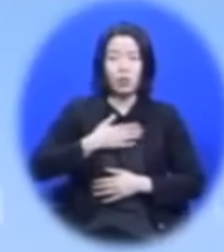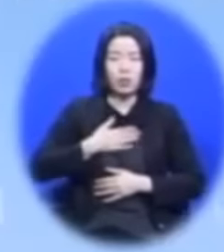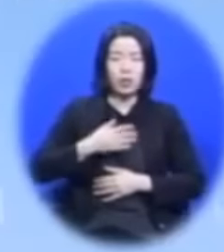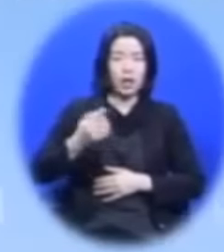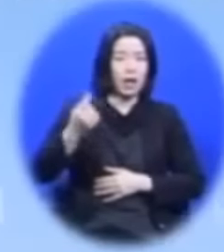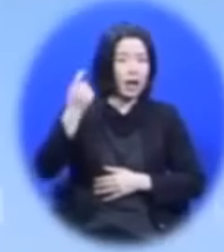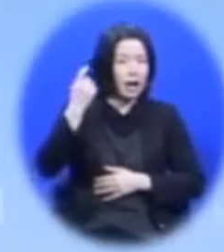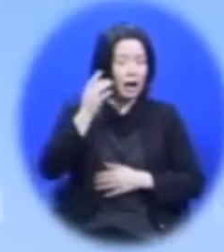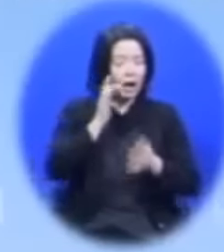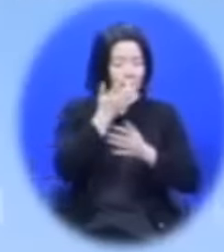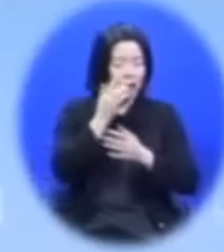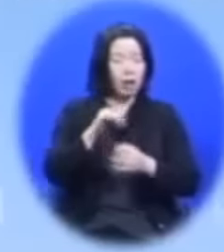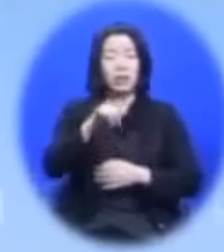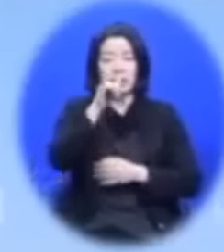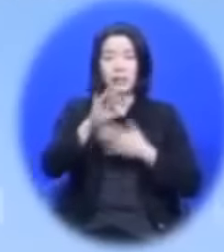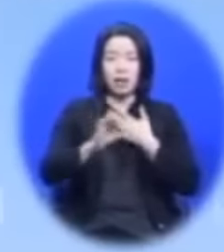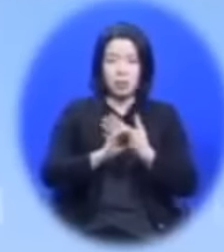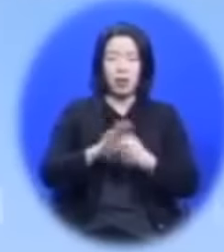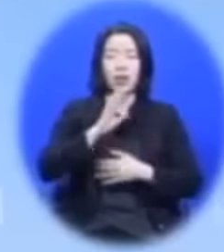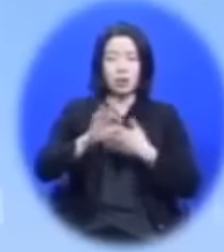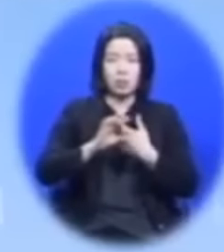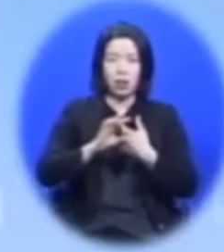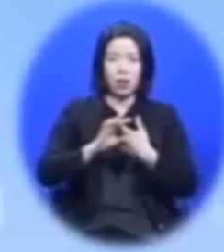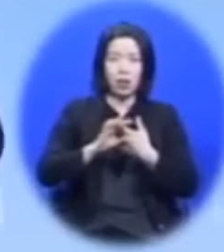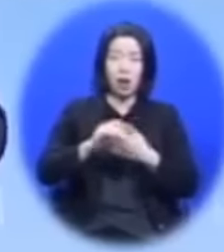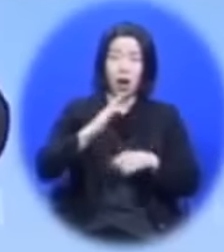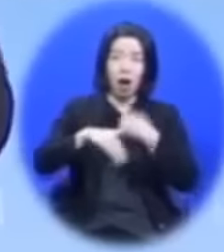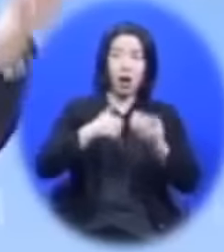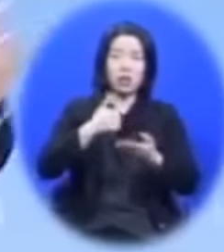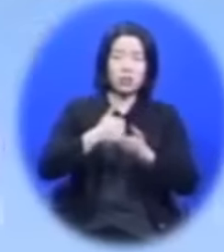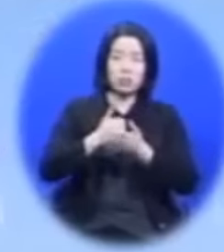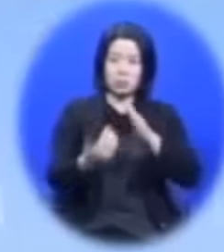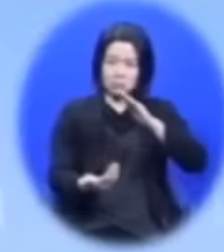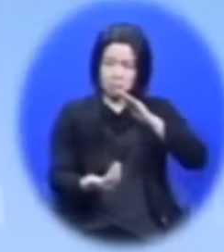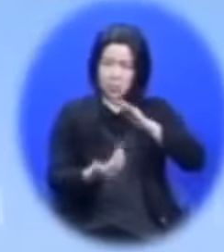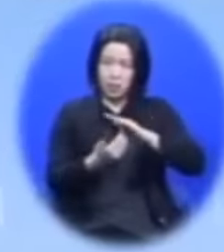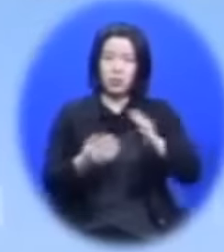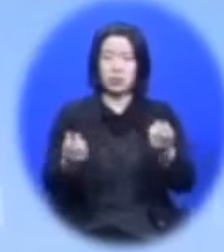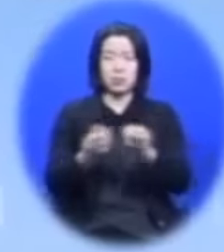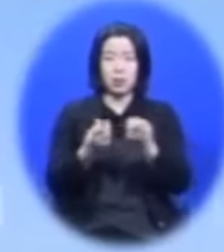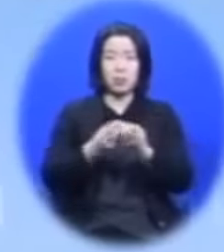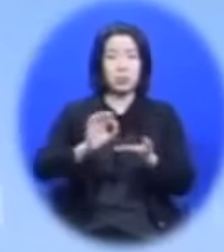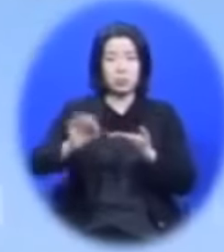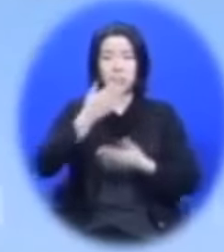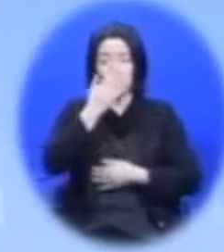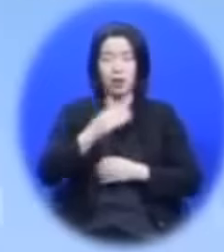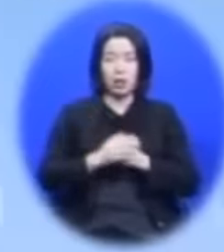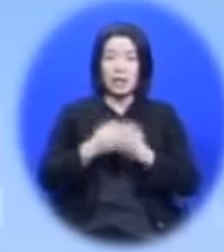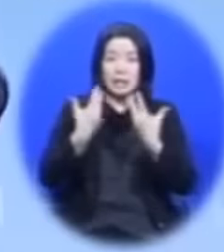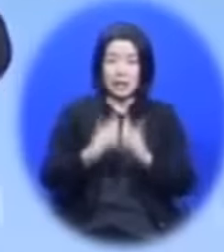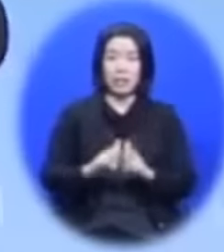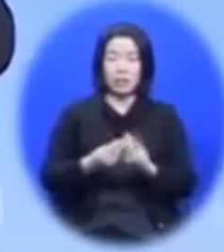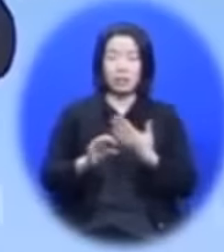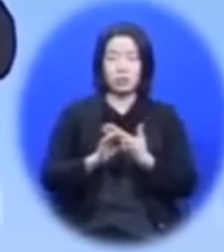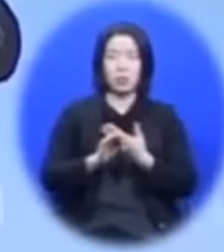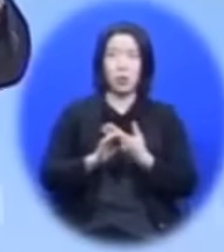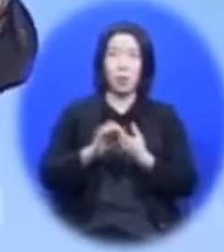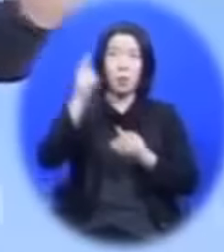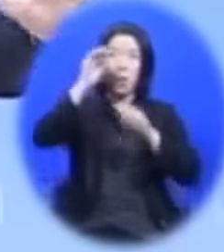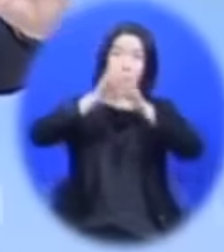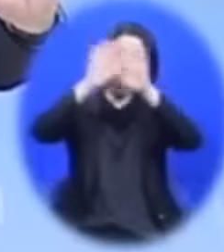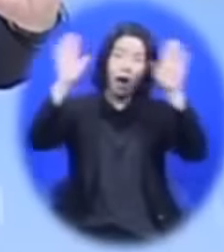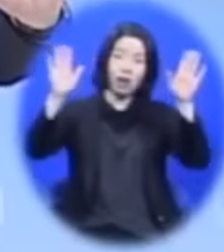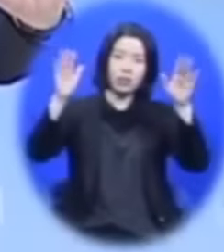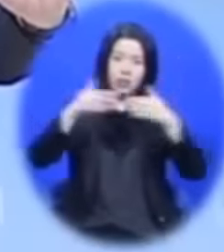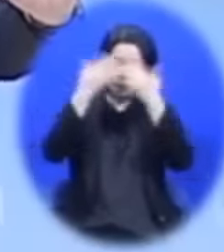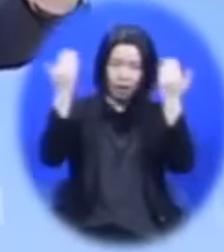있다면 그러면 하나님이 좀 극단적인 방법을 쓰실 수도 있잖아요. 예를 들면 하늘에 다